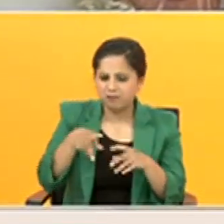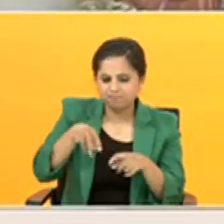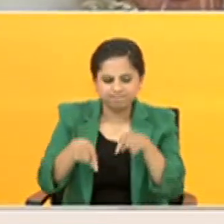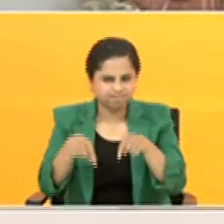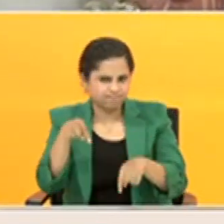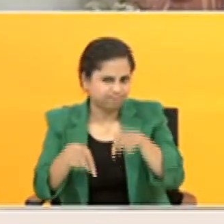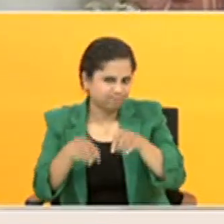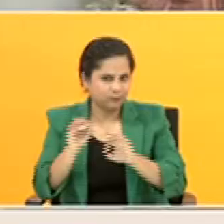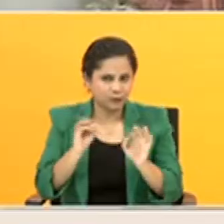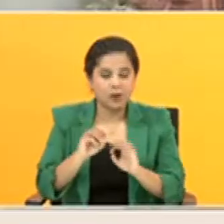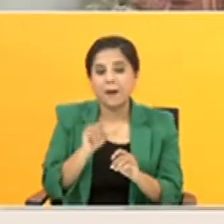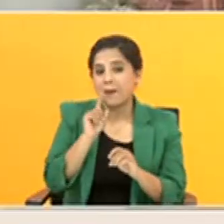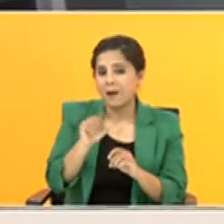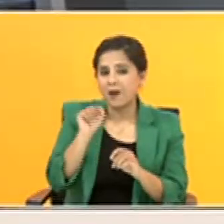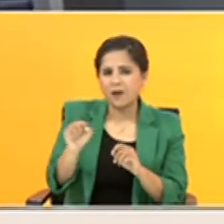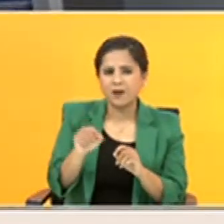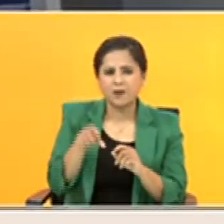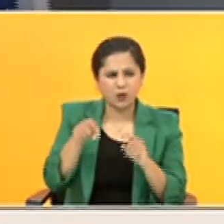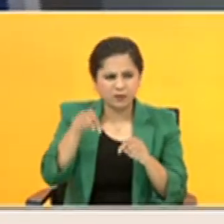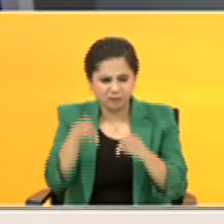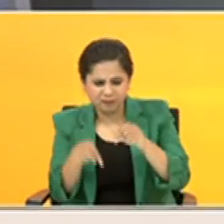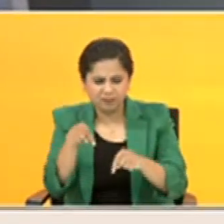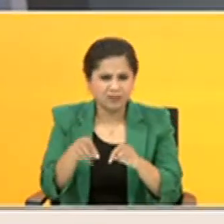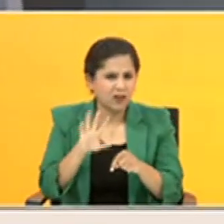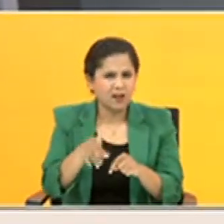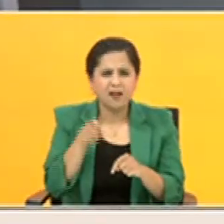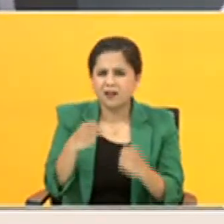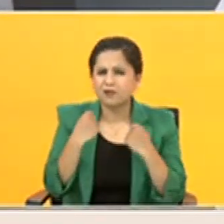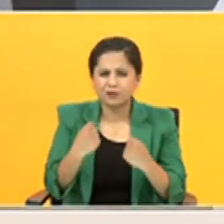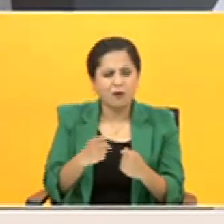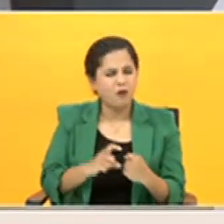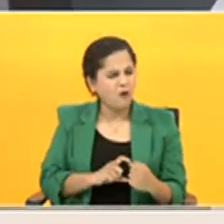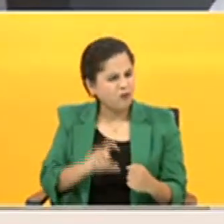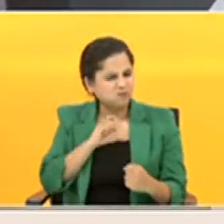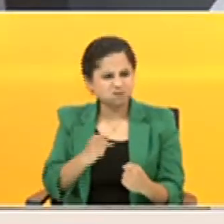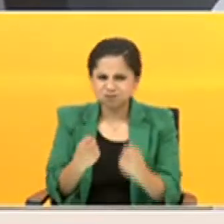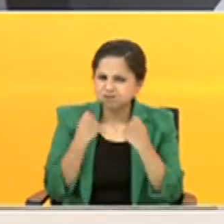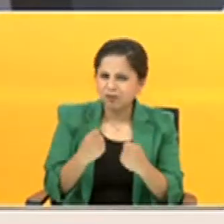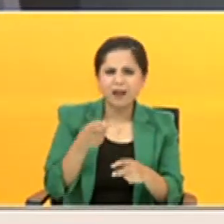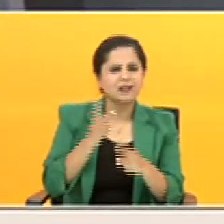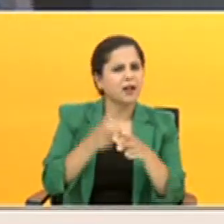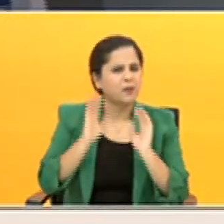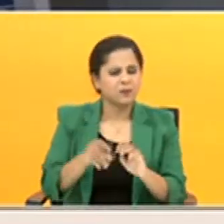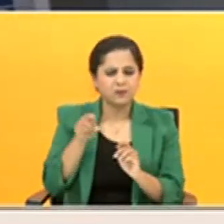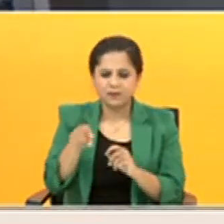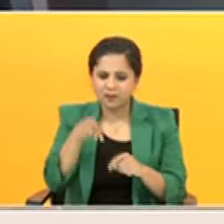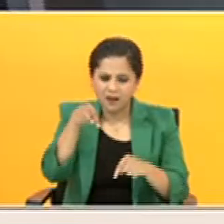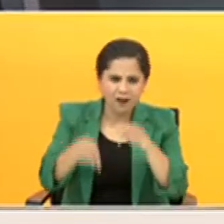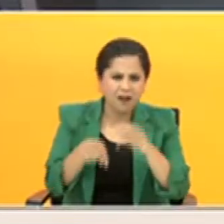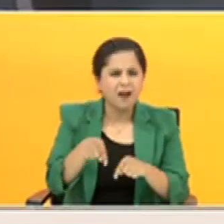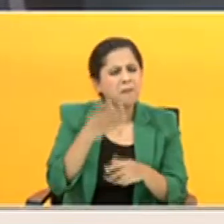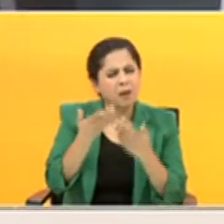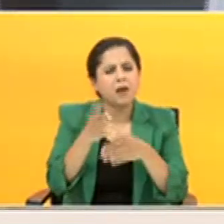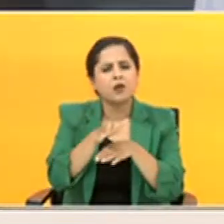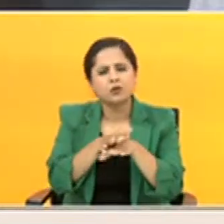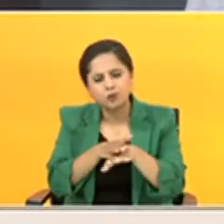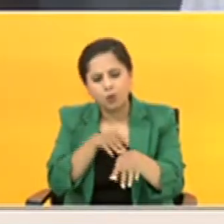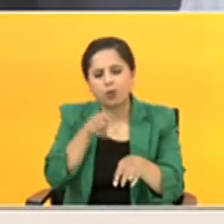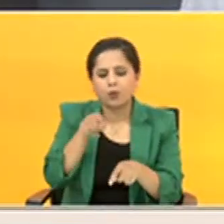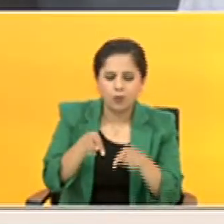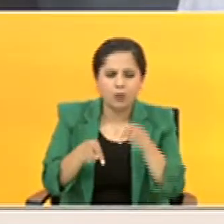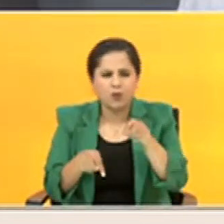पोलियो उनके हौसलों को नहीं छीन पाया। उनके चलने की रफ्तार भले ही कुछ धीमी हो